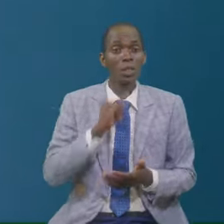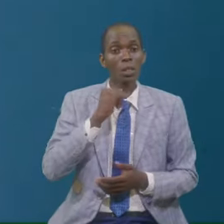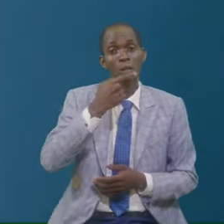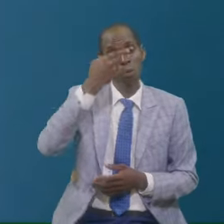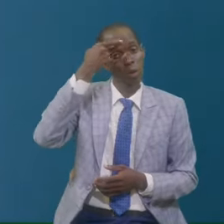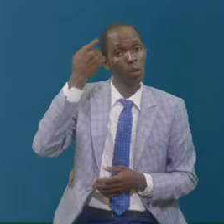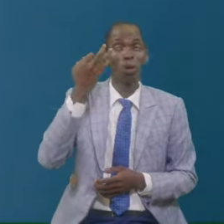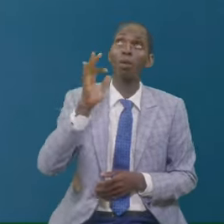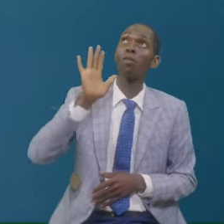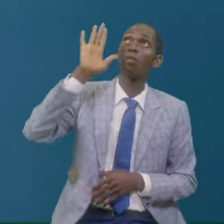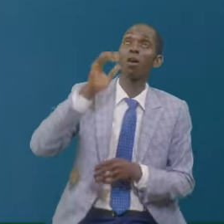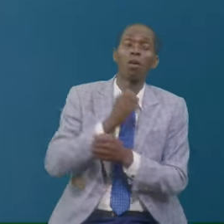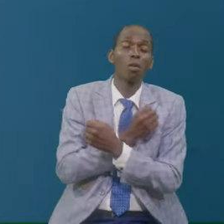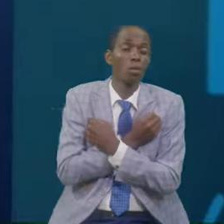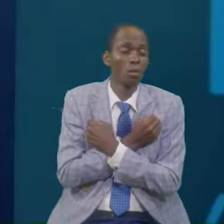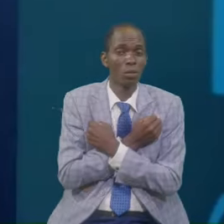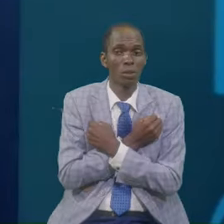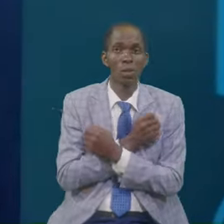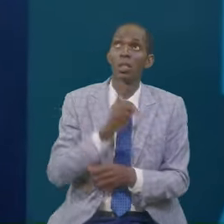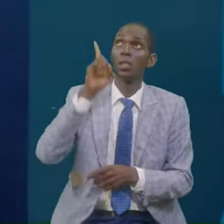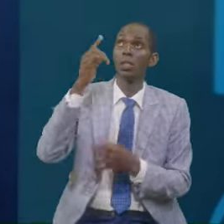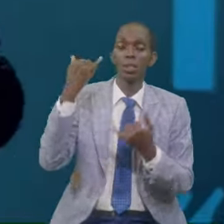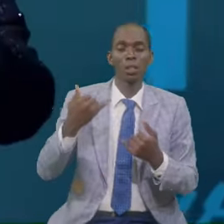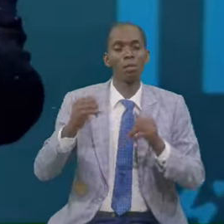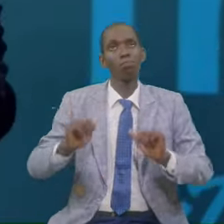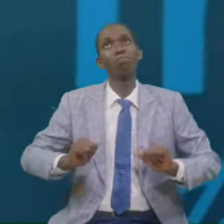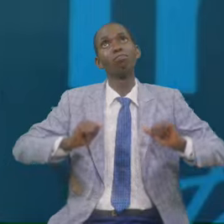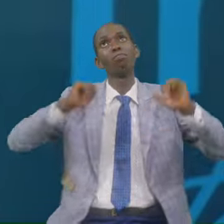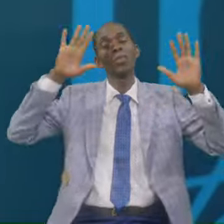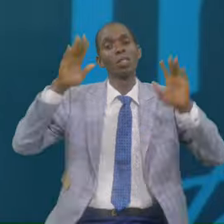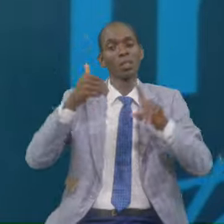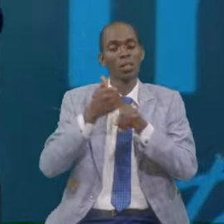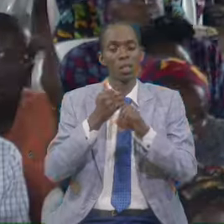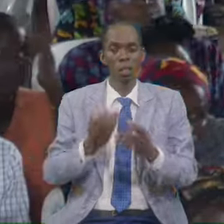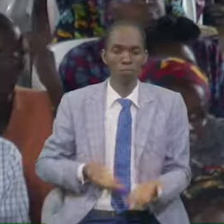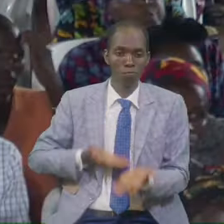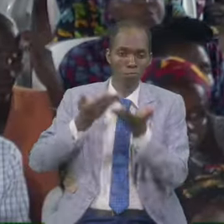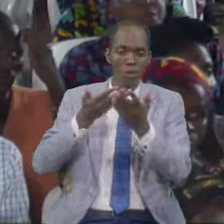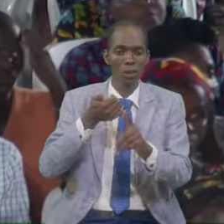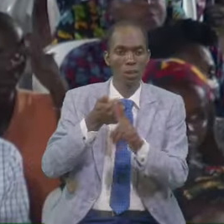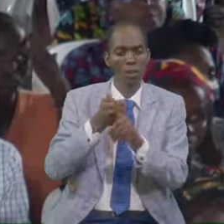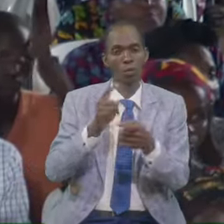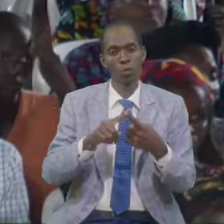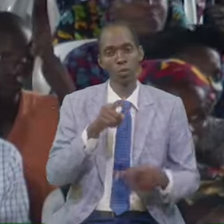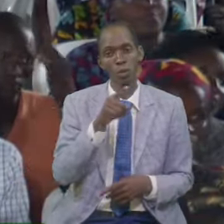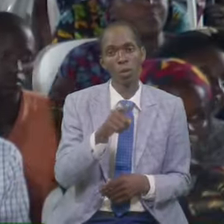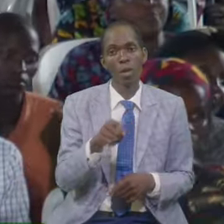ప్రేమను బట్టి. హి ప్రెజెంట్స్ హిమ్సెల్ఫ్ టు యు. ఆయన తన్ను తాను మీకు ప్రత్యక్షపరచుకుంటున్నాడు. యాస్ ద